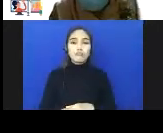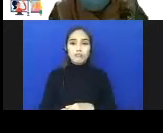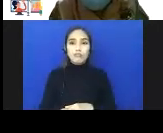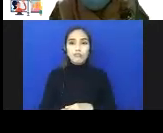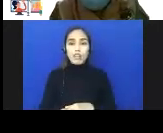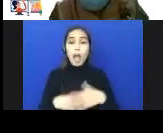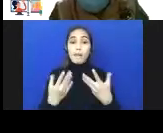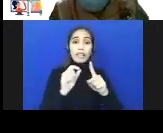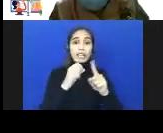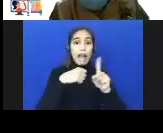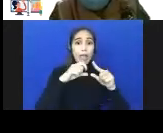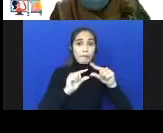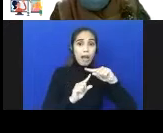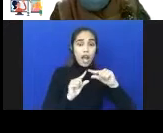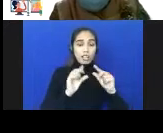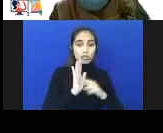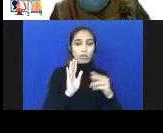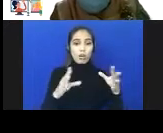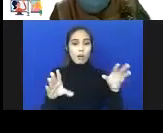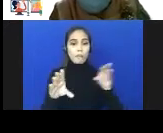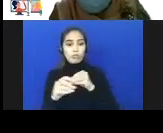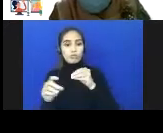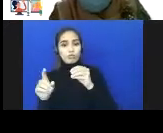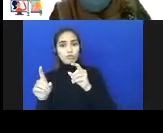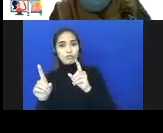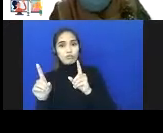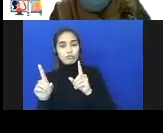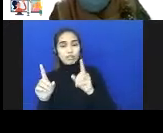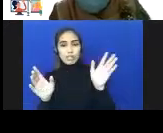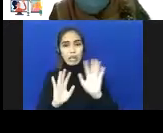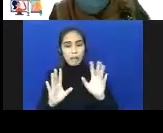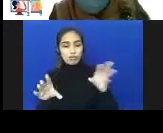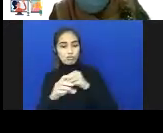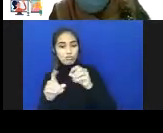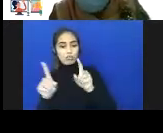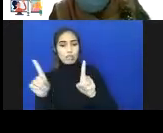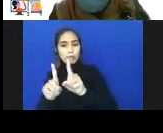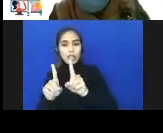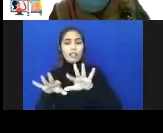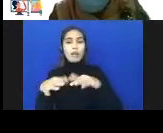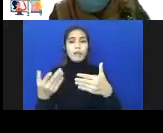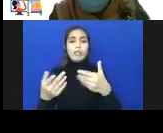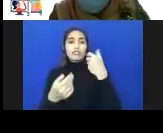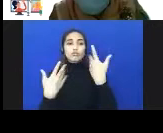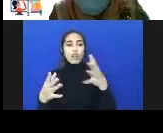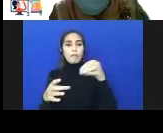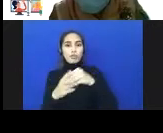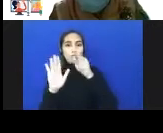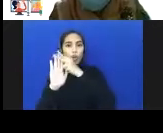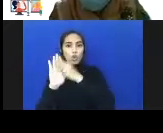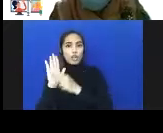baik yang 6 ataupun yang 9, kami sudah melaksanakan perluasan Kalakarya dari tahun